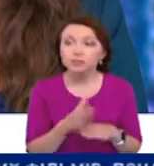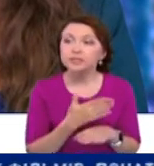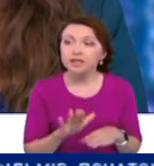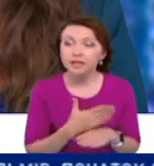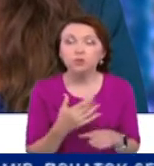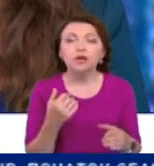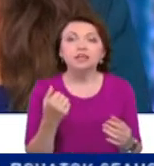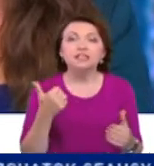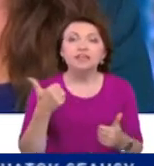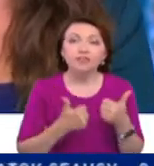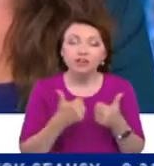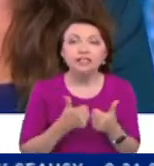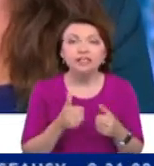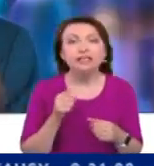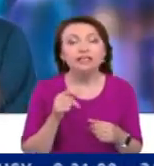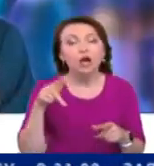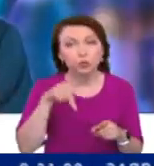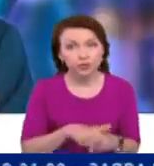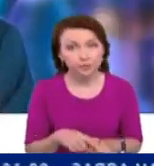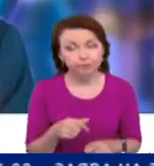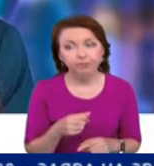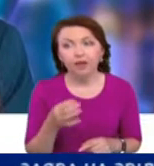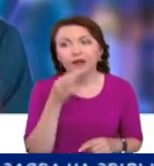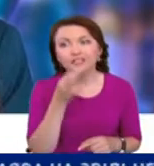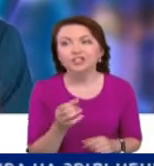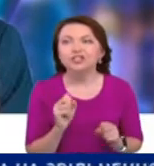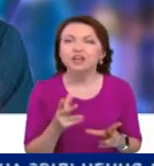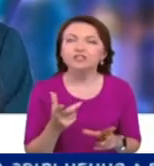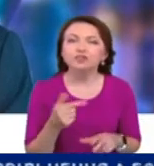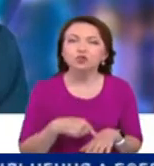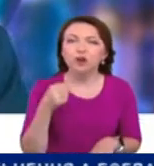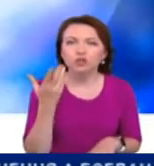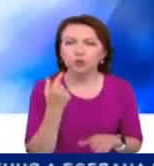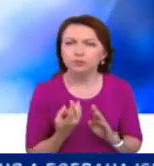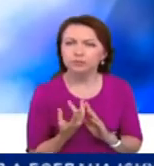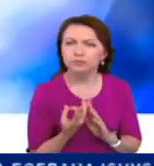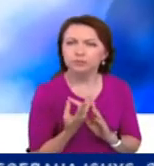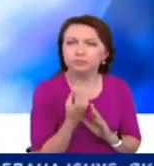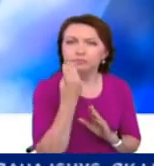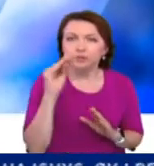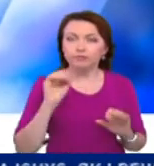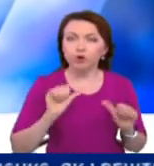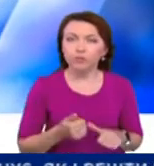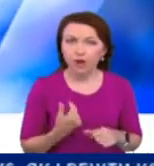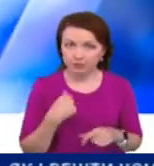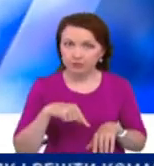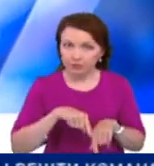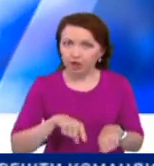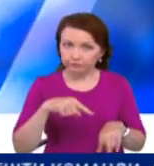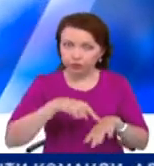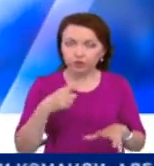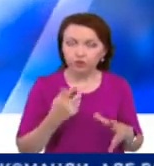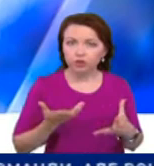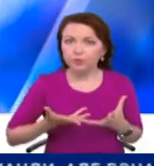соревновательных нагрузок. Ань, от скажи, як ти відчуваєш себе, коли ти на піку форми? Це прям таке ось пряме відчуття, що тебе